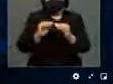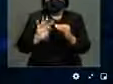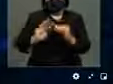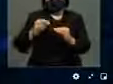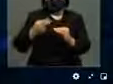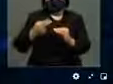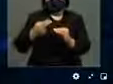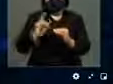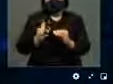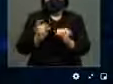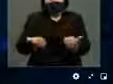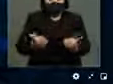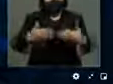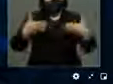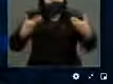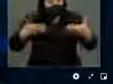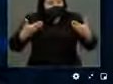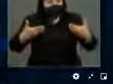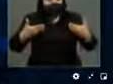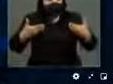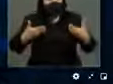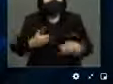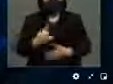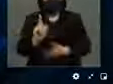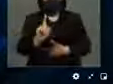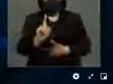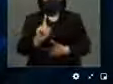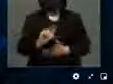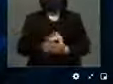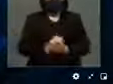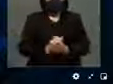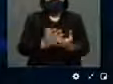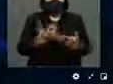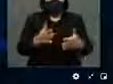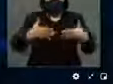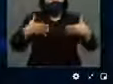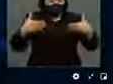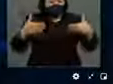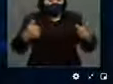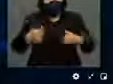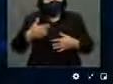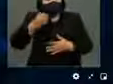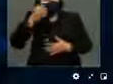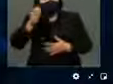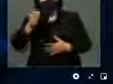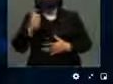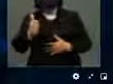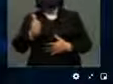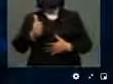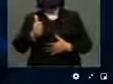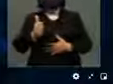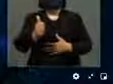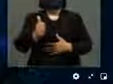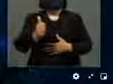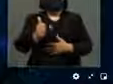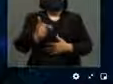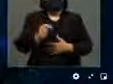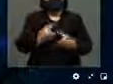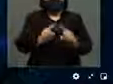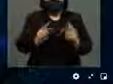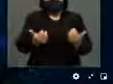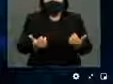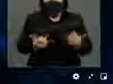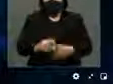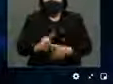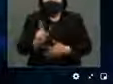ความดีใจกับผู้ที่ได้พ้นจากการป่วยในครั้งนี้นะครับแล้วก็แน่นอนครับในช่วงของ